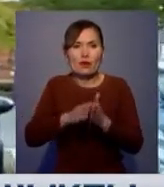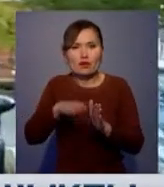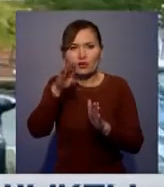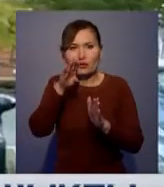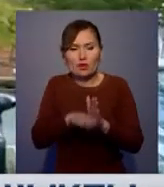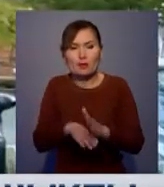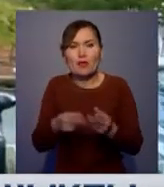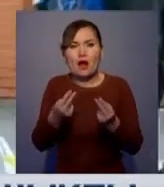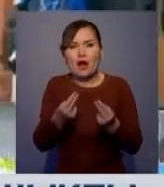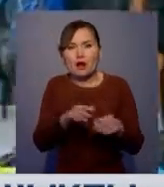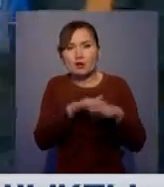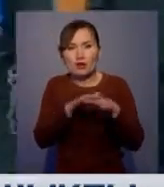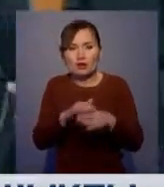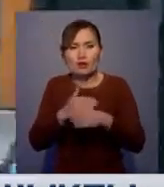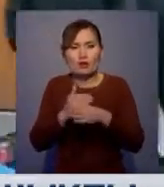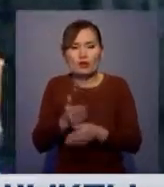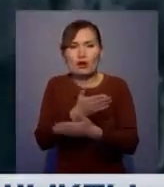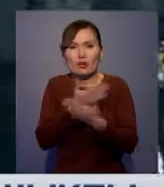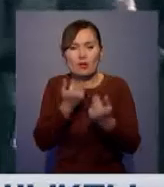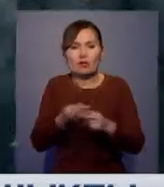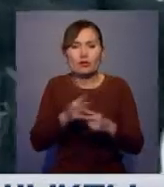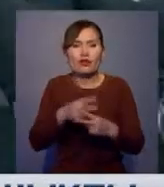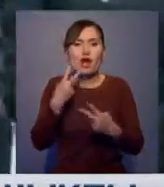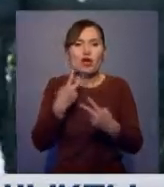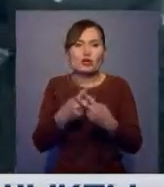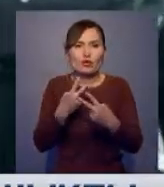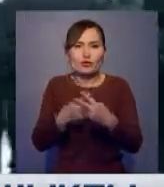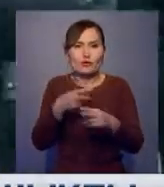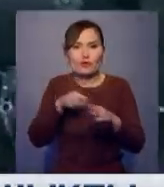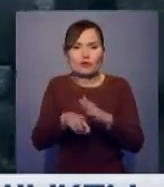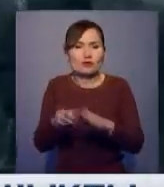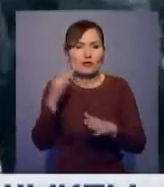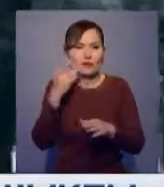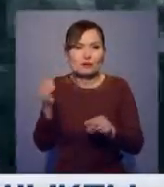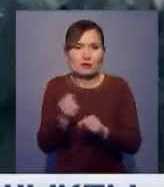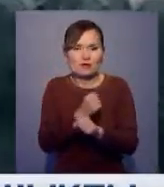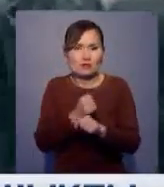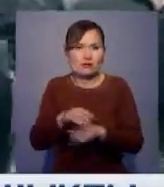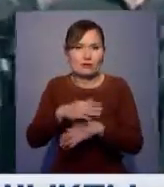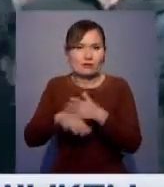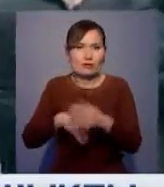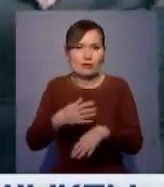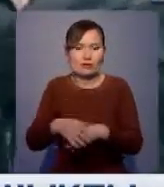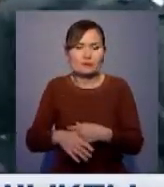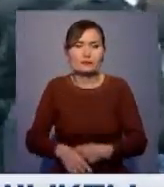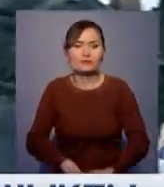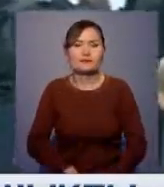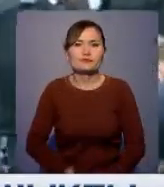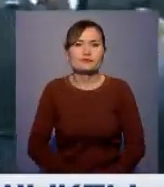қаражаттың қысқаруы және түрмеге жекеменшік компаниялардың қызмет көрсетуі себеп болған.